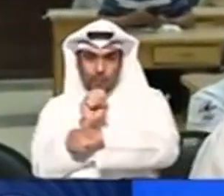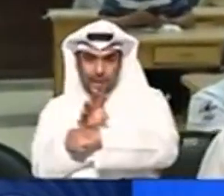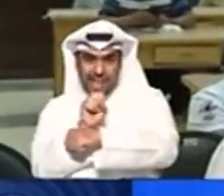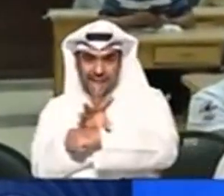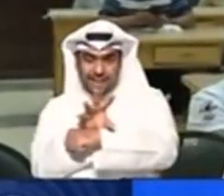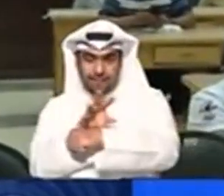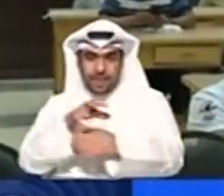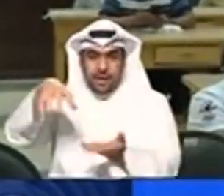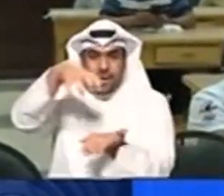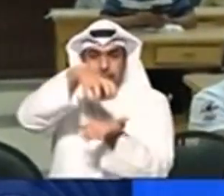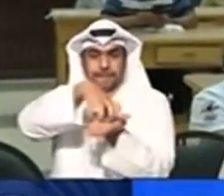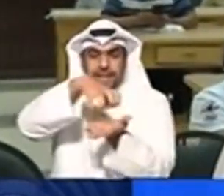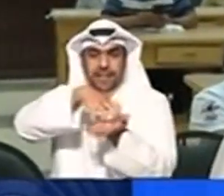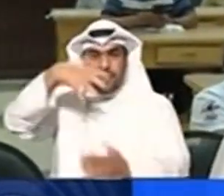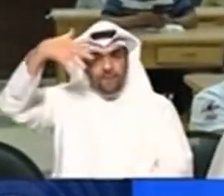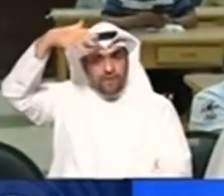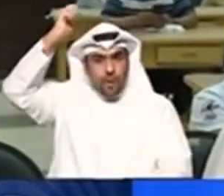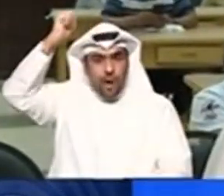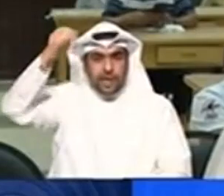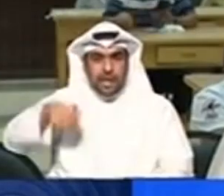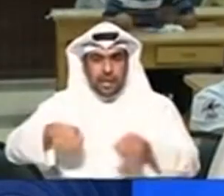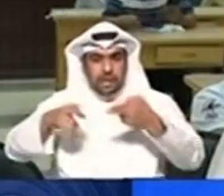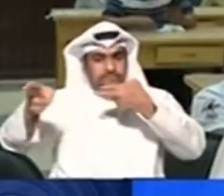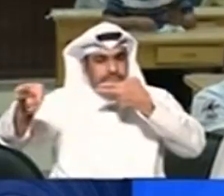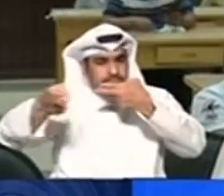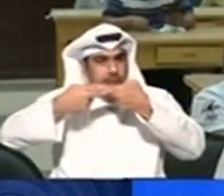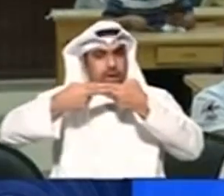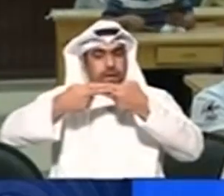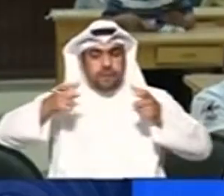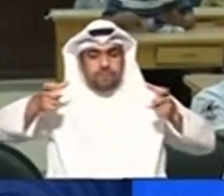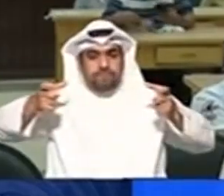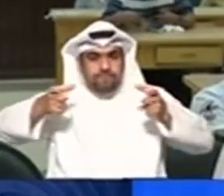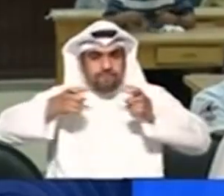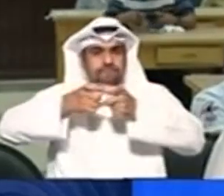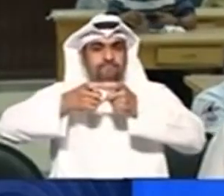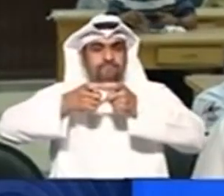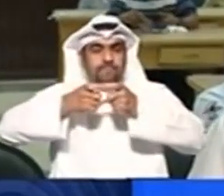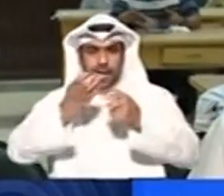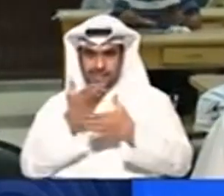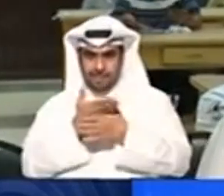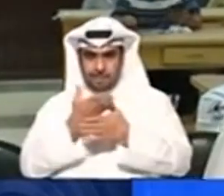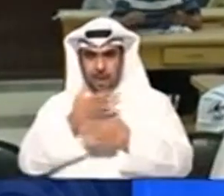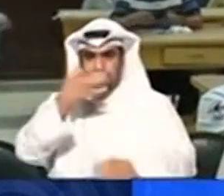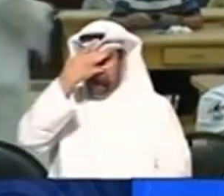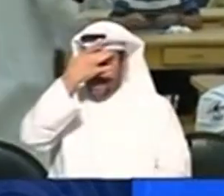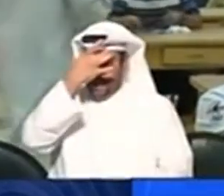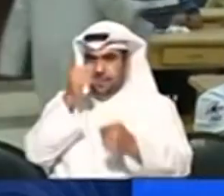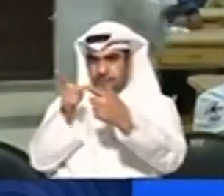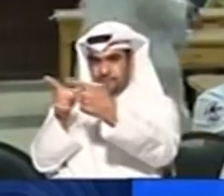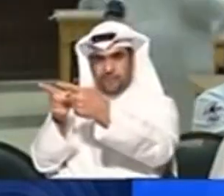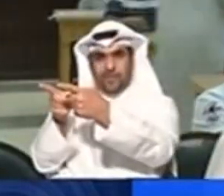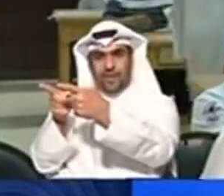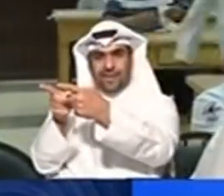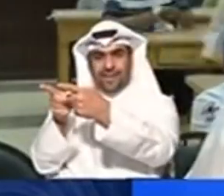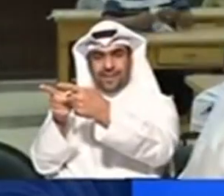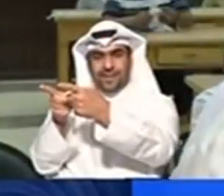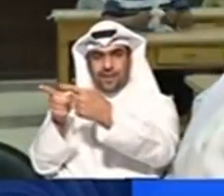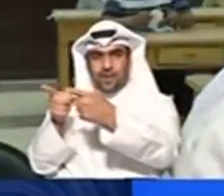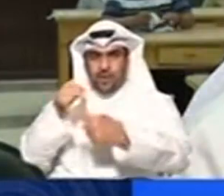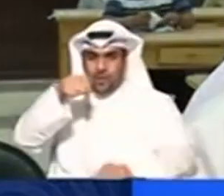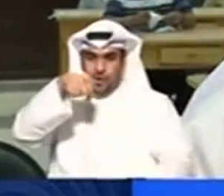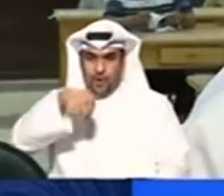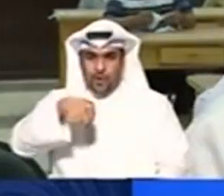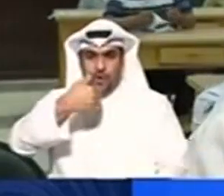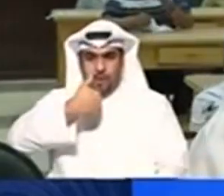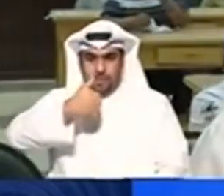المنطقة معزولة، لا زالت تدخل يعني ضمن العزل الكلي، ولنجد أن اليوم الهلال